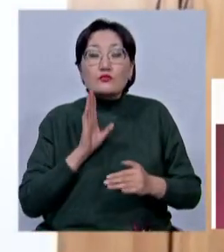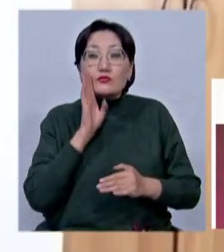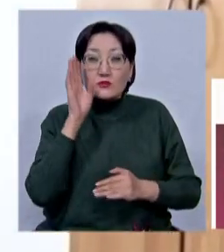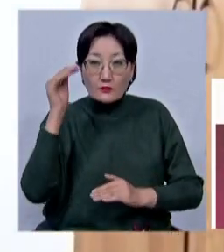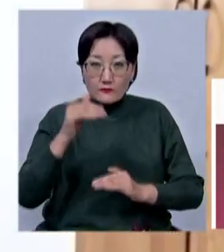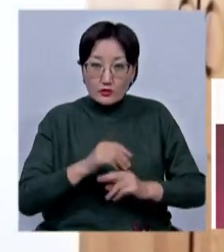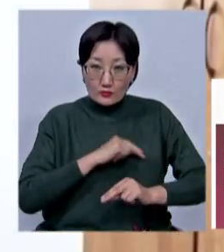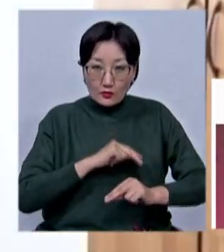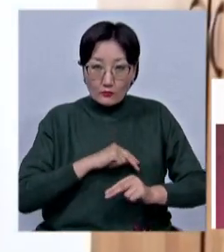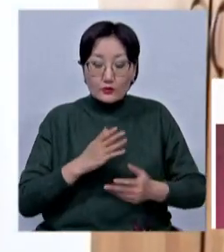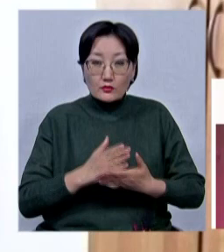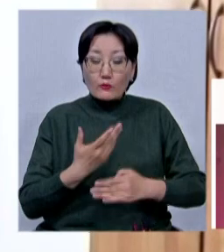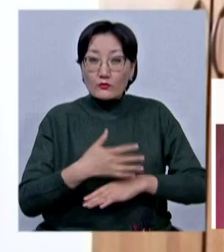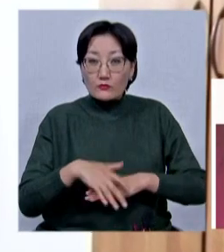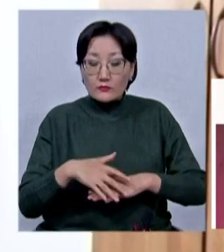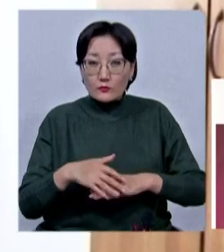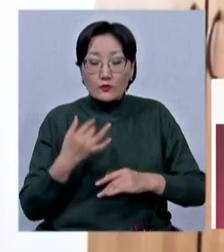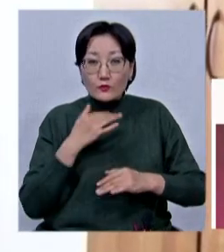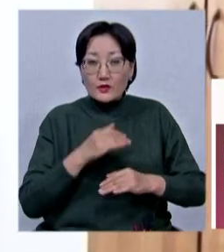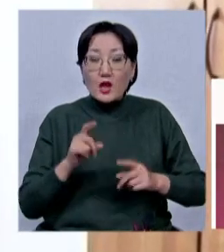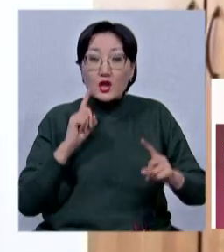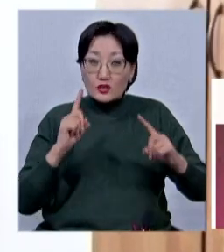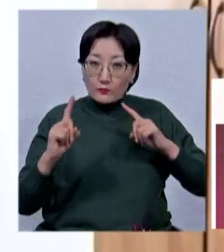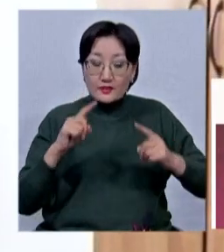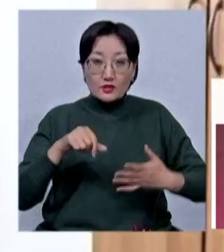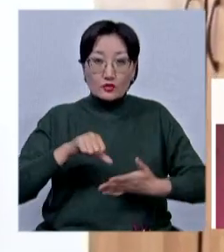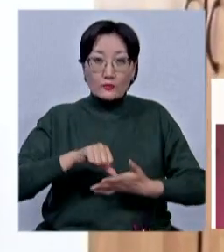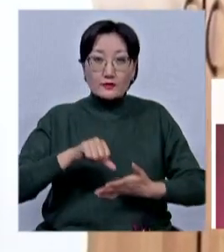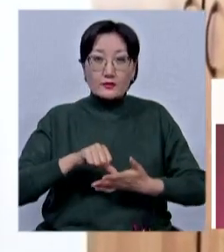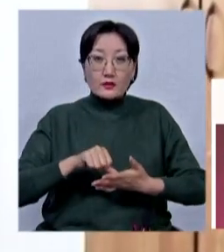көбінесе. Одан кейін көбінесе біз жиналыстарда боламыз.